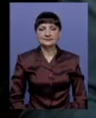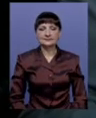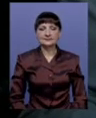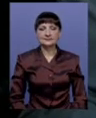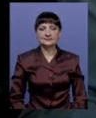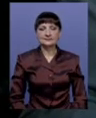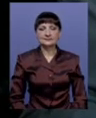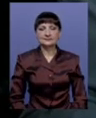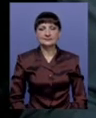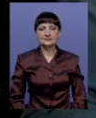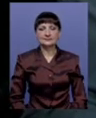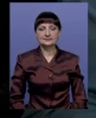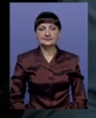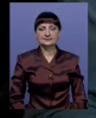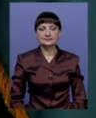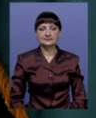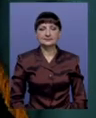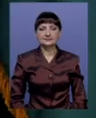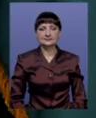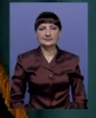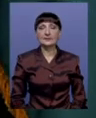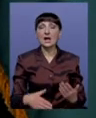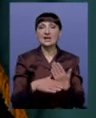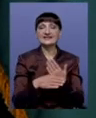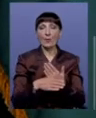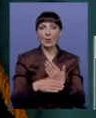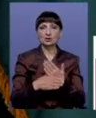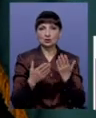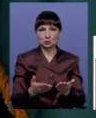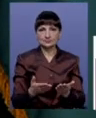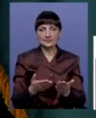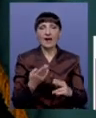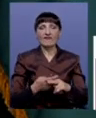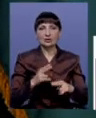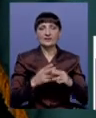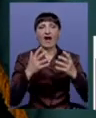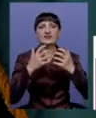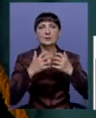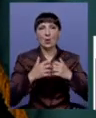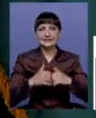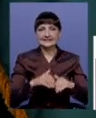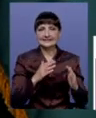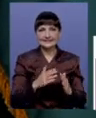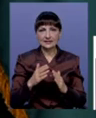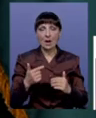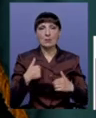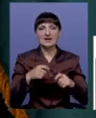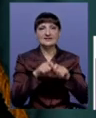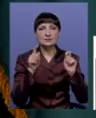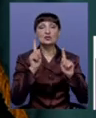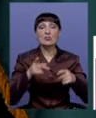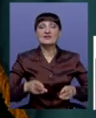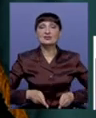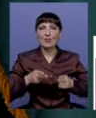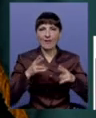навигатору. Нет, матка не навигатора. С помощью данной автоматизированной системы мы раскрываем еще и